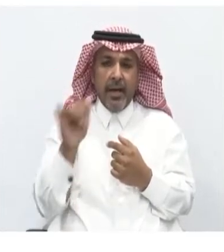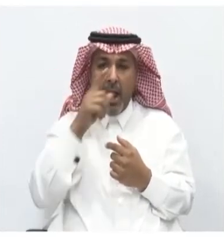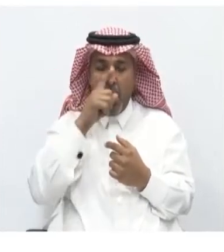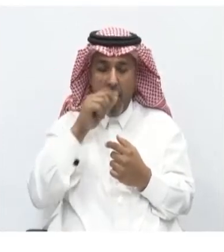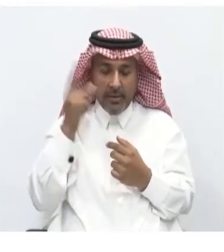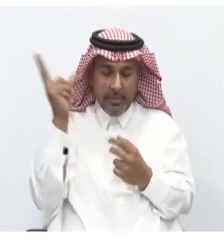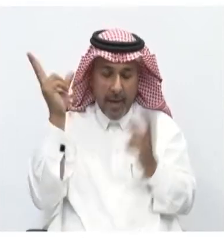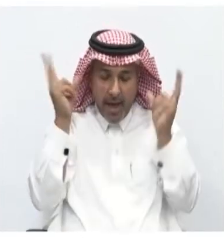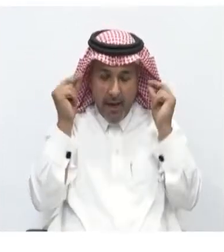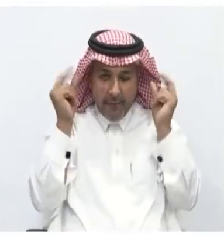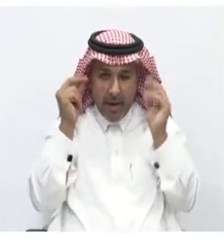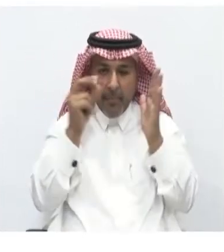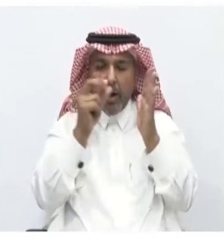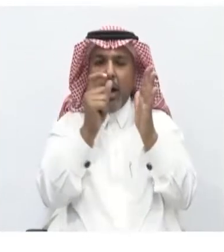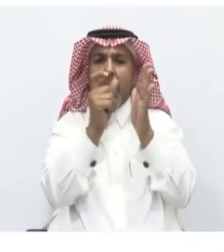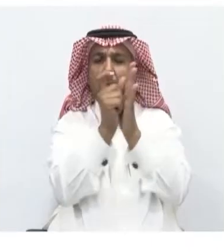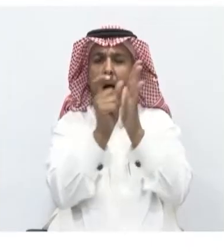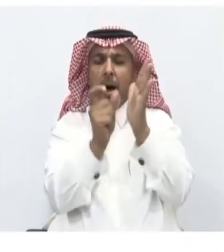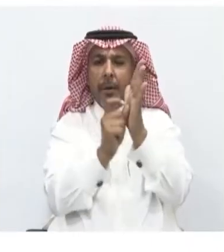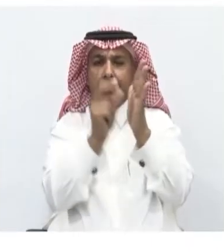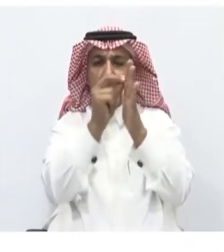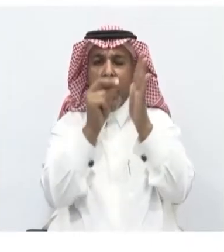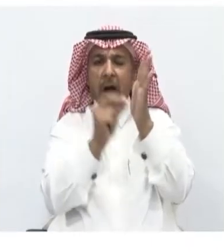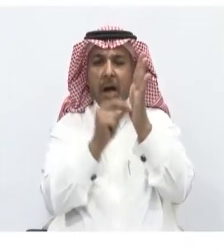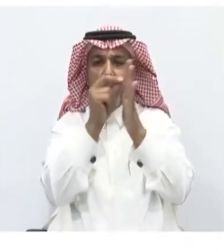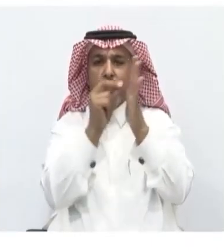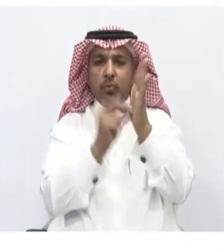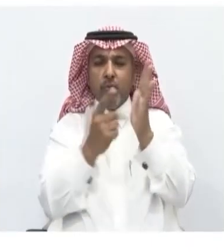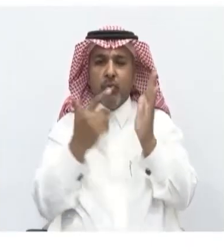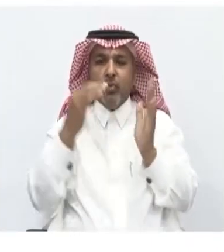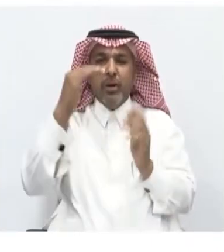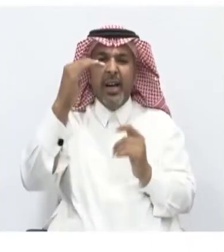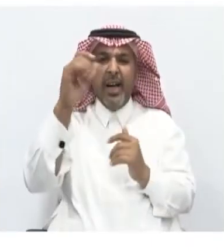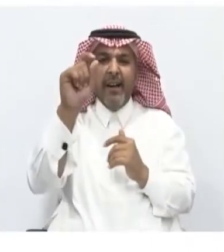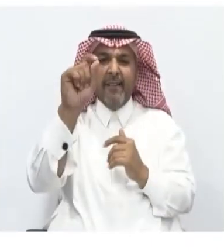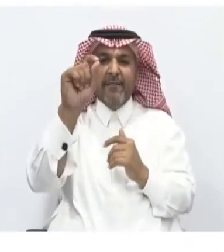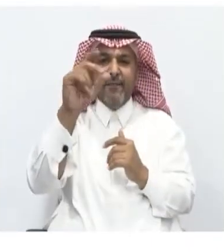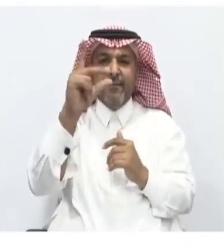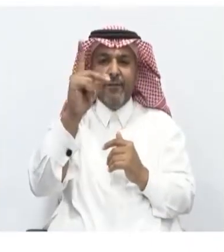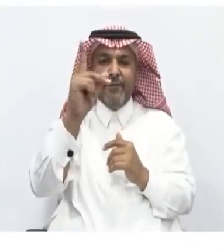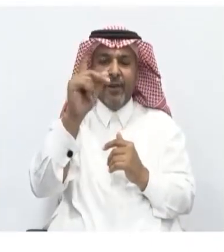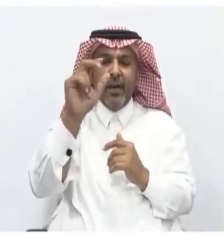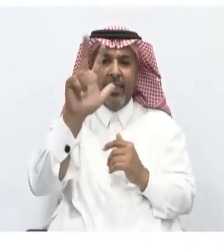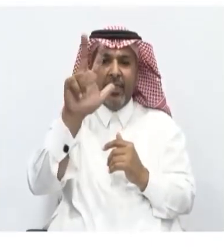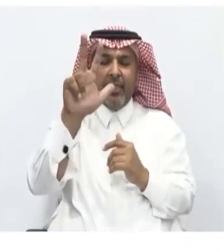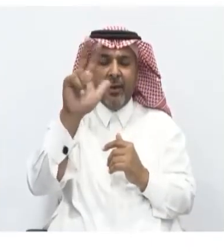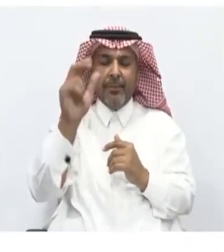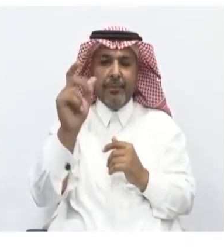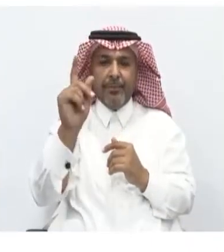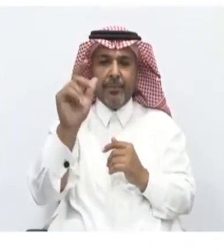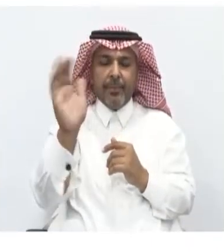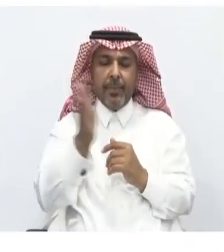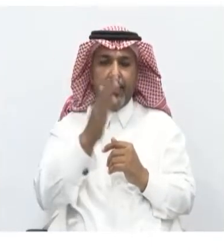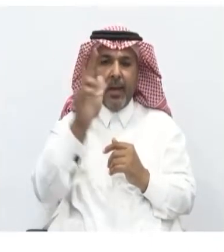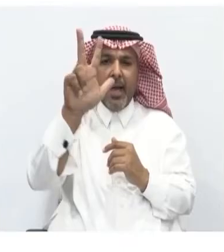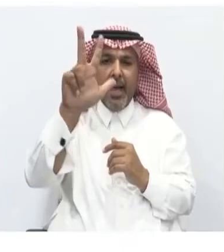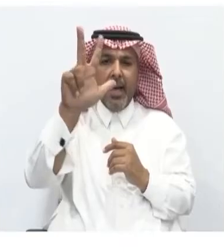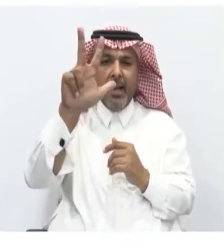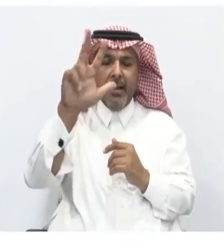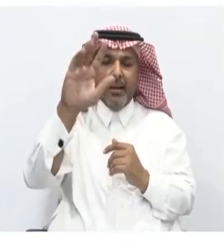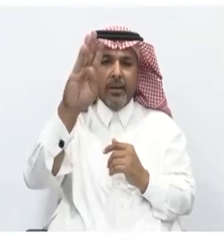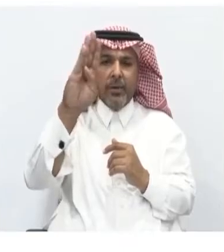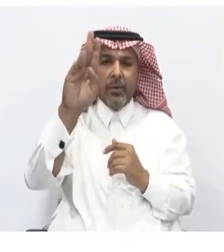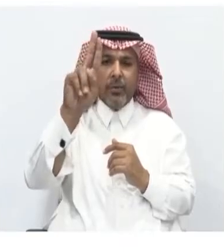قانون حفظ الكتله ينص على ان الماده لا تفنى ولا تستحدث في التفاعل الكيميائي